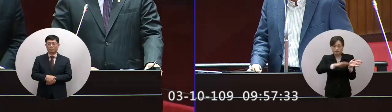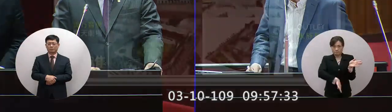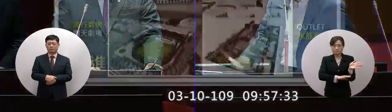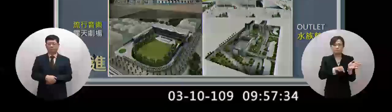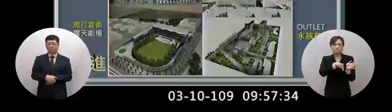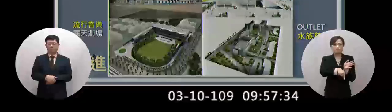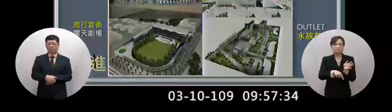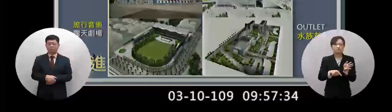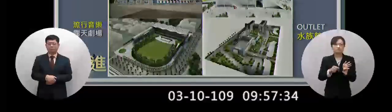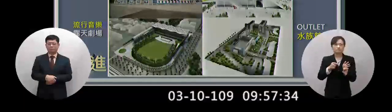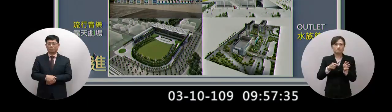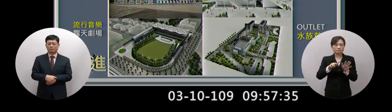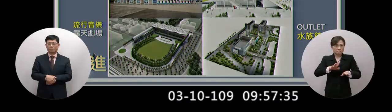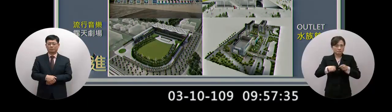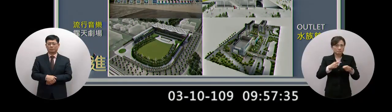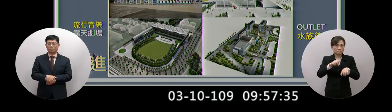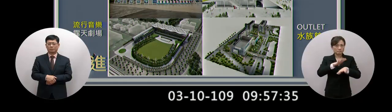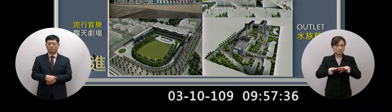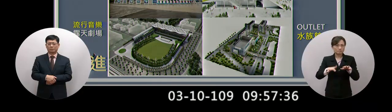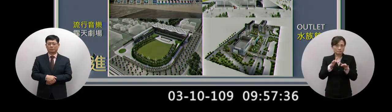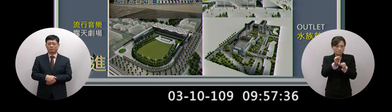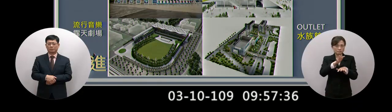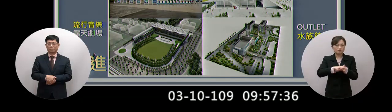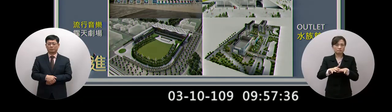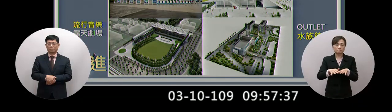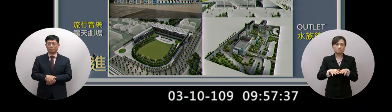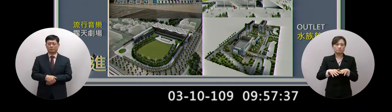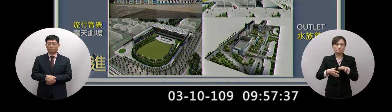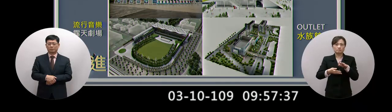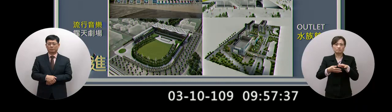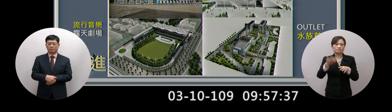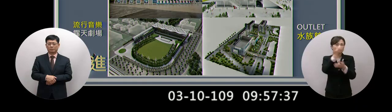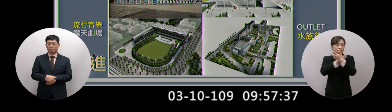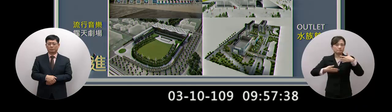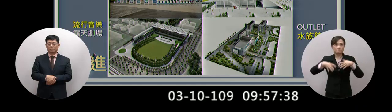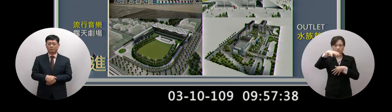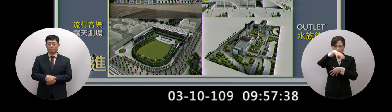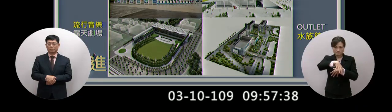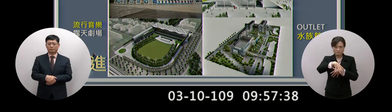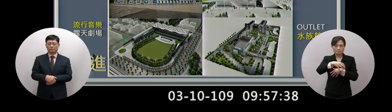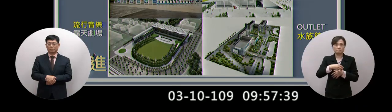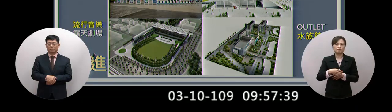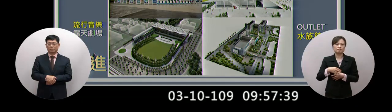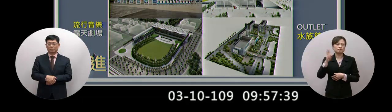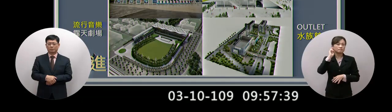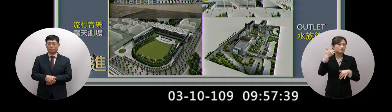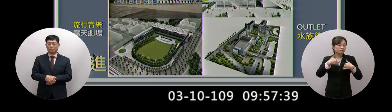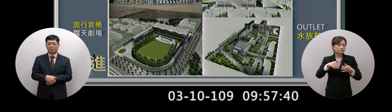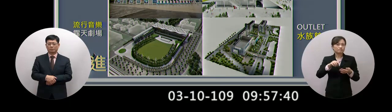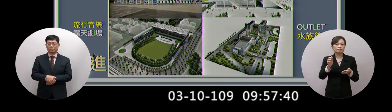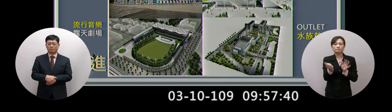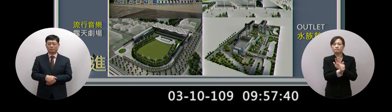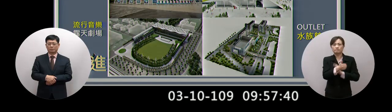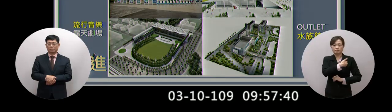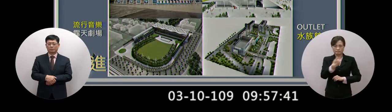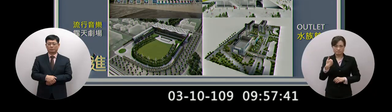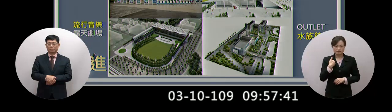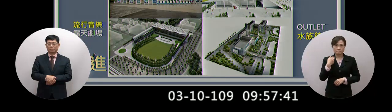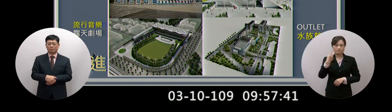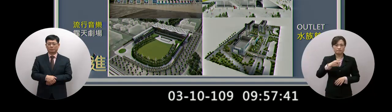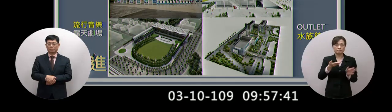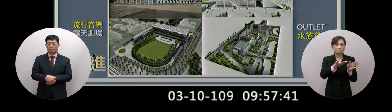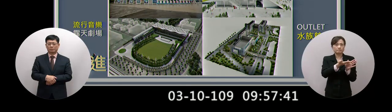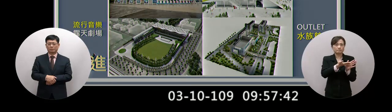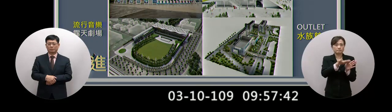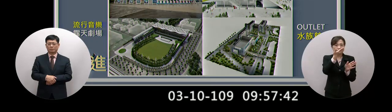纳15000人的露天剧场流行音乐的，在右上角大概3年以内会完成的我们桃